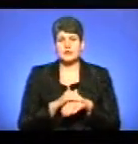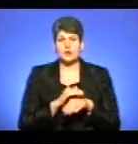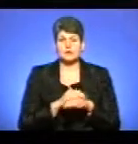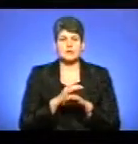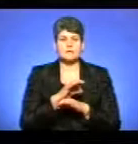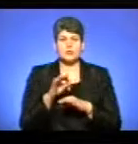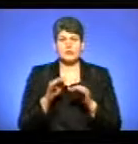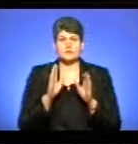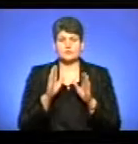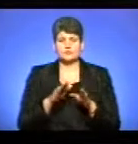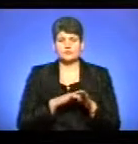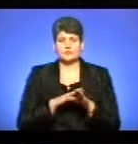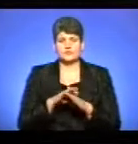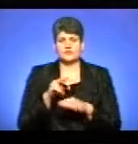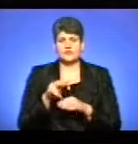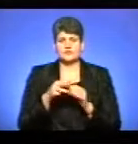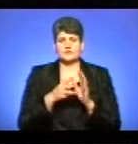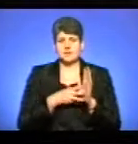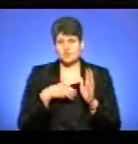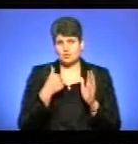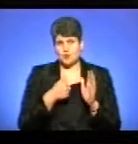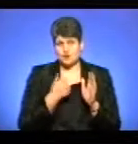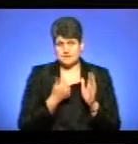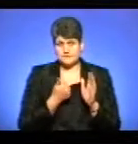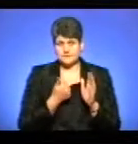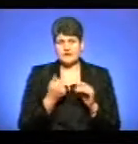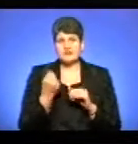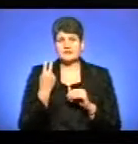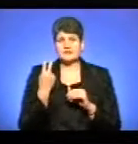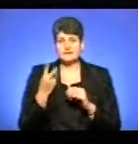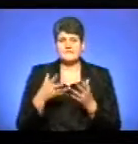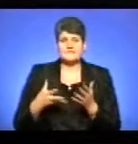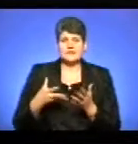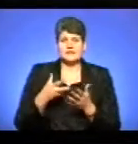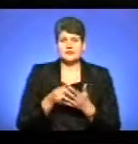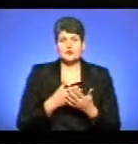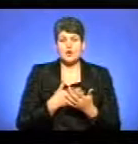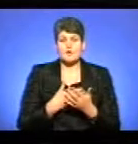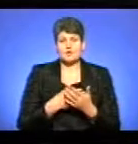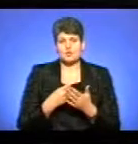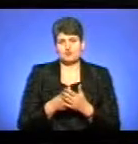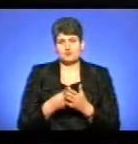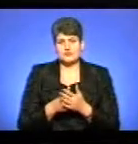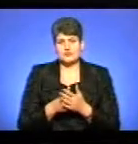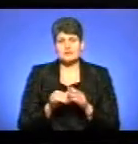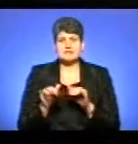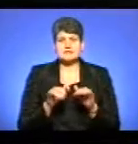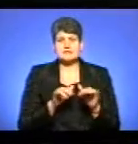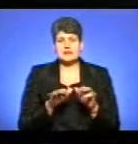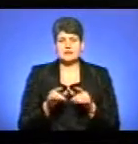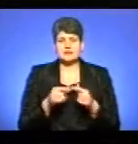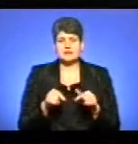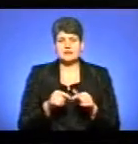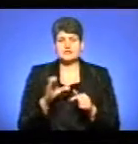проєктів, які реалізовують у 2018 році. Два із них фінансують із громадського бюджету. Захід організувала